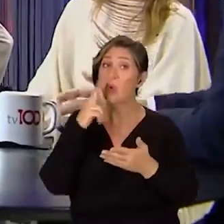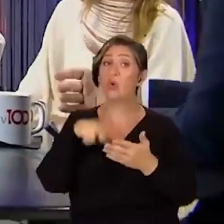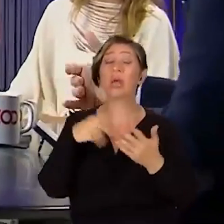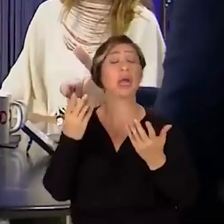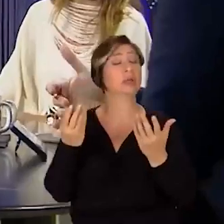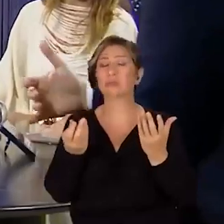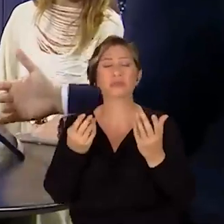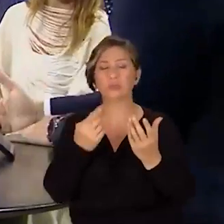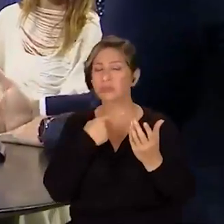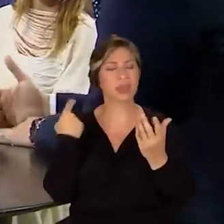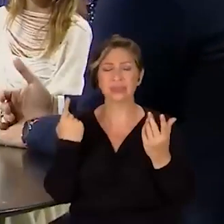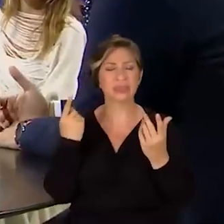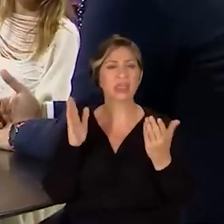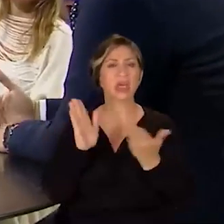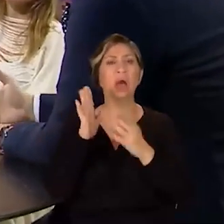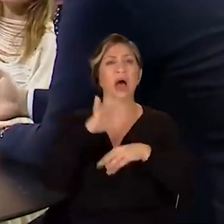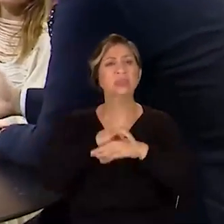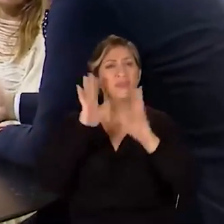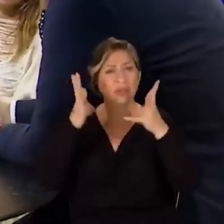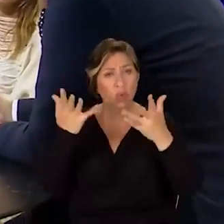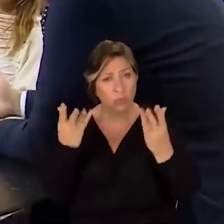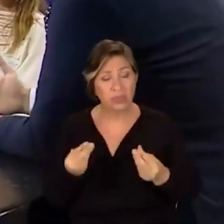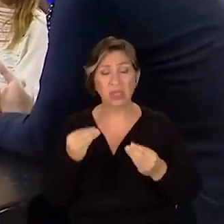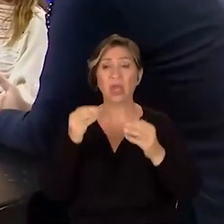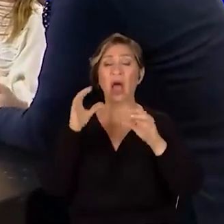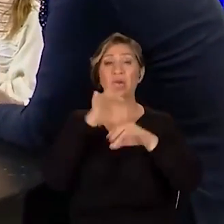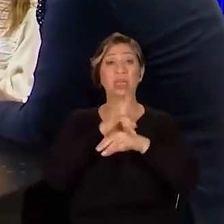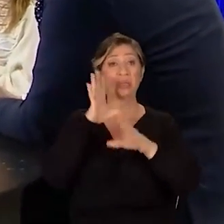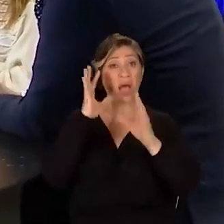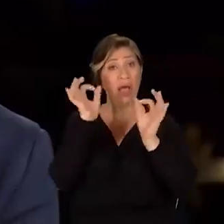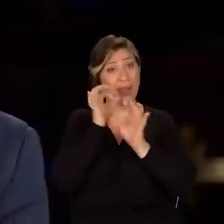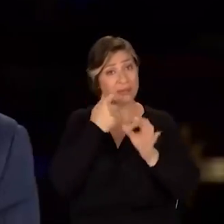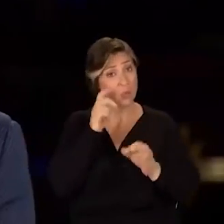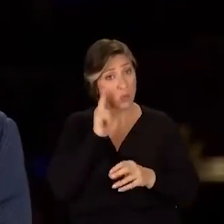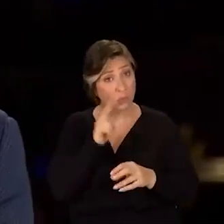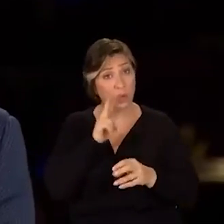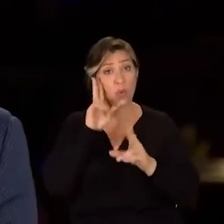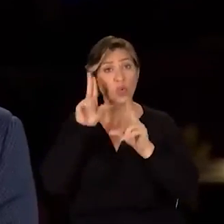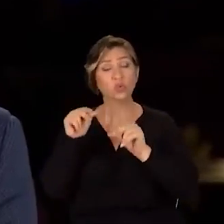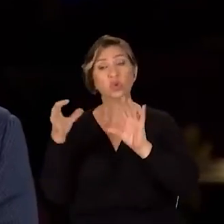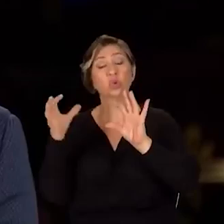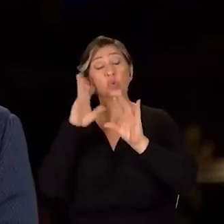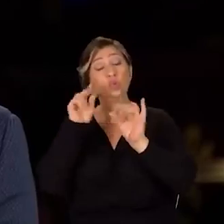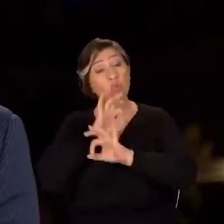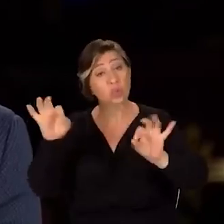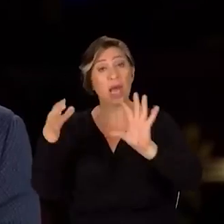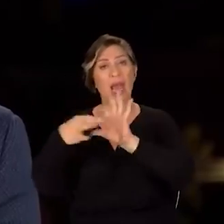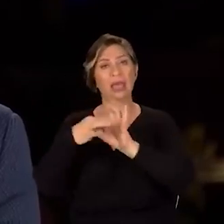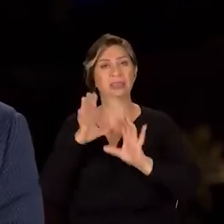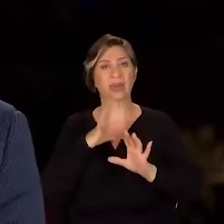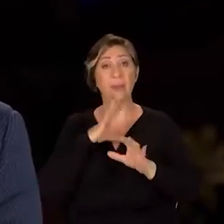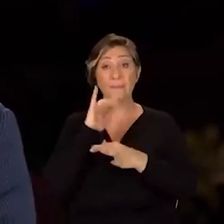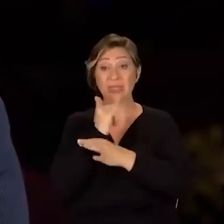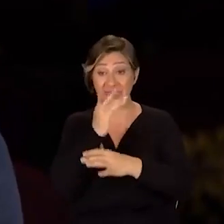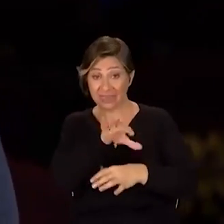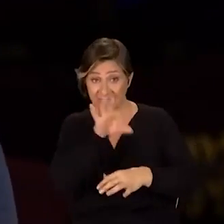karşılamaz. Yani hastalıkların sıklığının artması, tabii, hastalıkların daha erken yaşlarda görülmesinin uykusuzlukla alakası var. Yani meslek kesinlikle seçerken, böyle